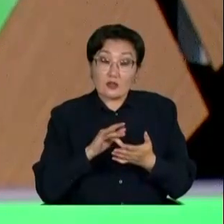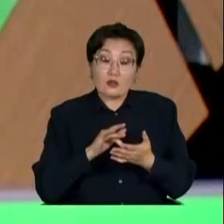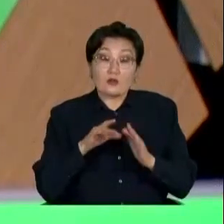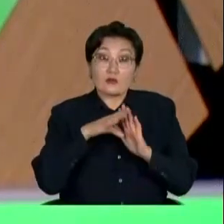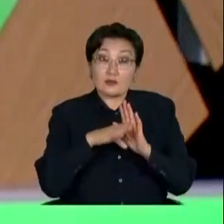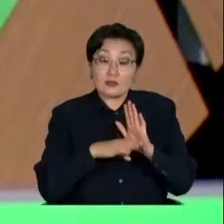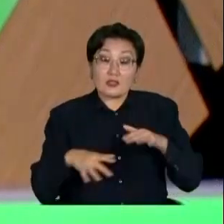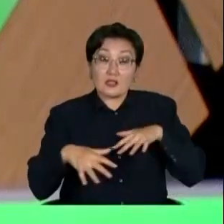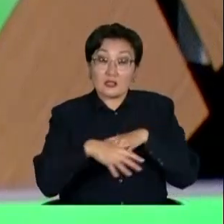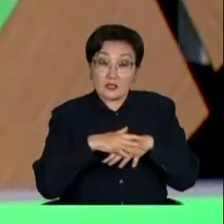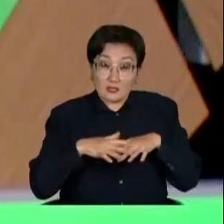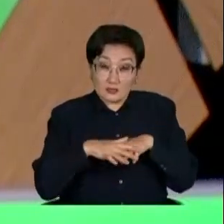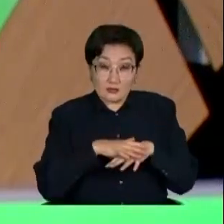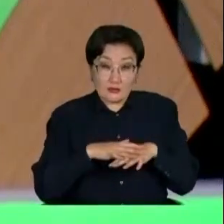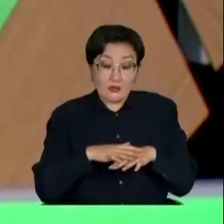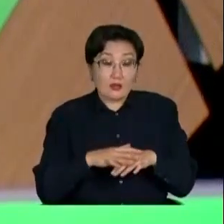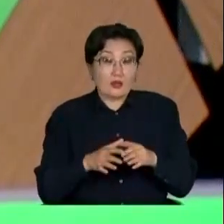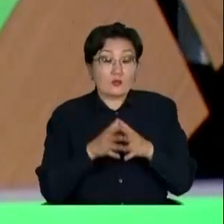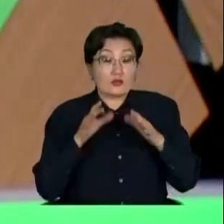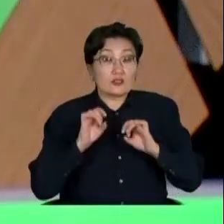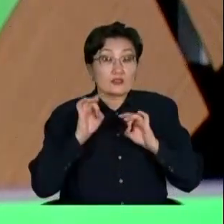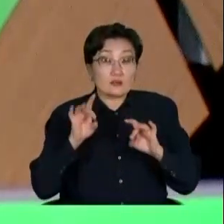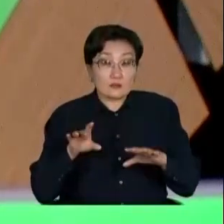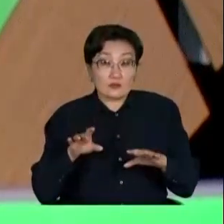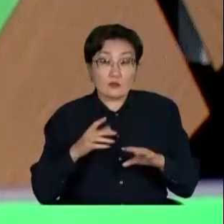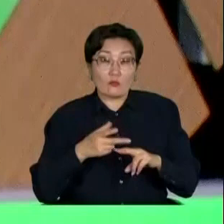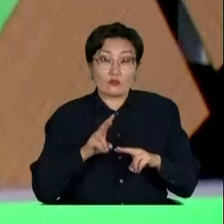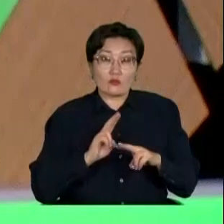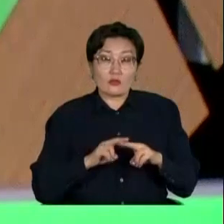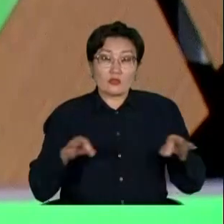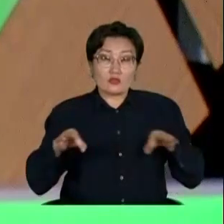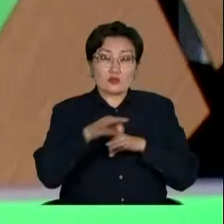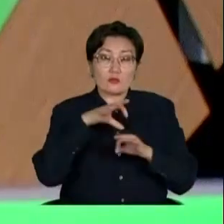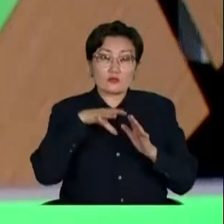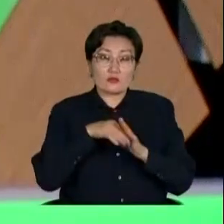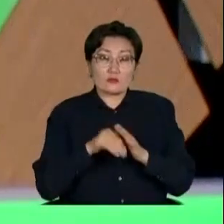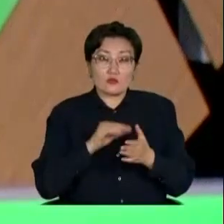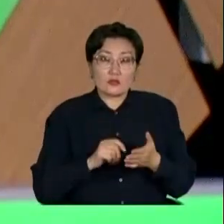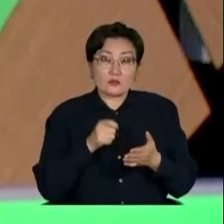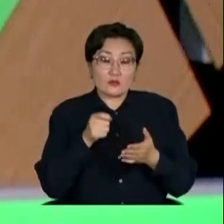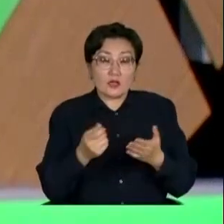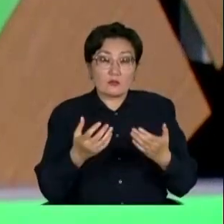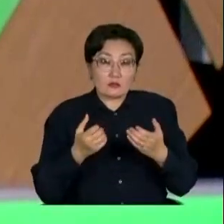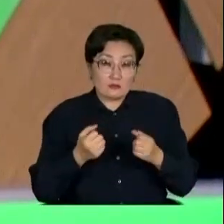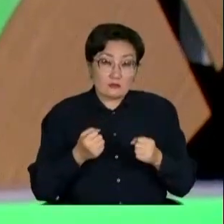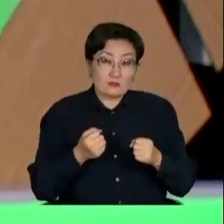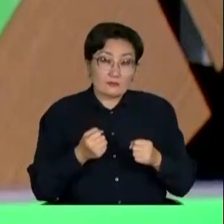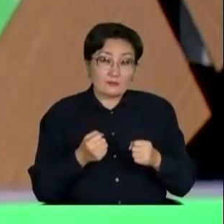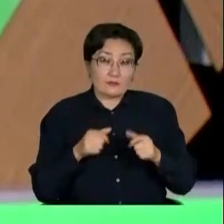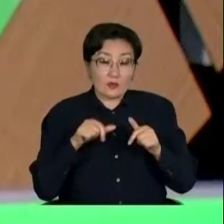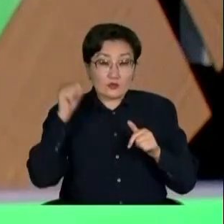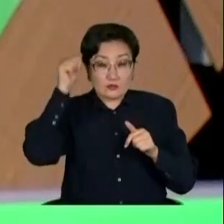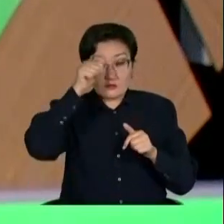кеңінен таралып өз қолдауын тауып келе жатыр. Бұл жоба аясында өтінімдерді қабылдау